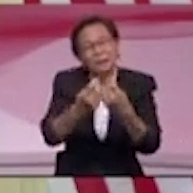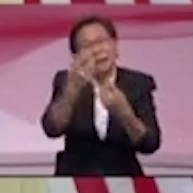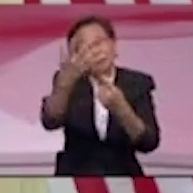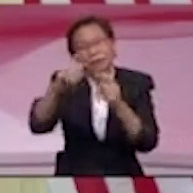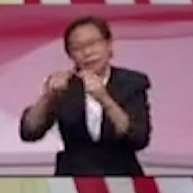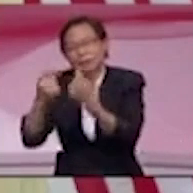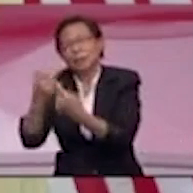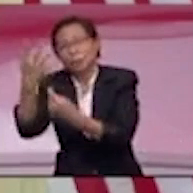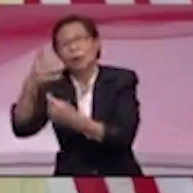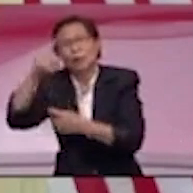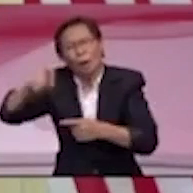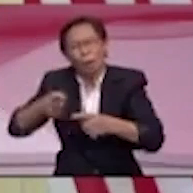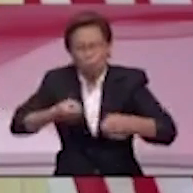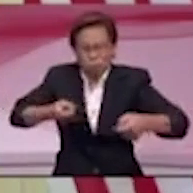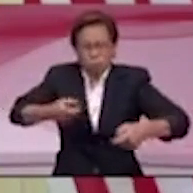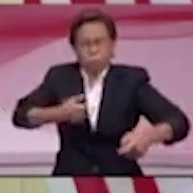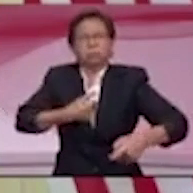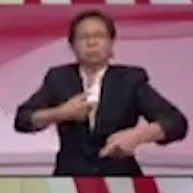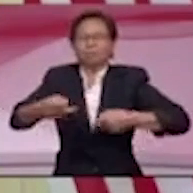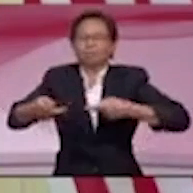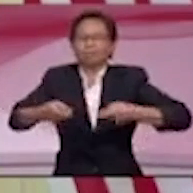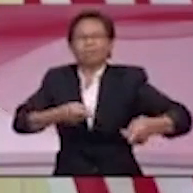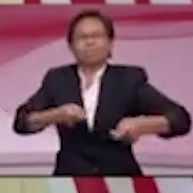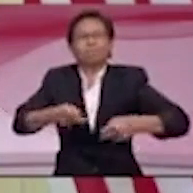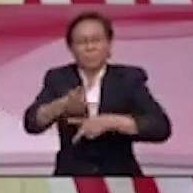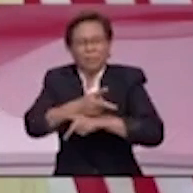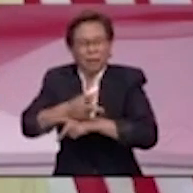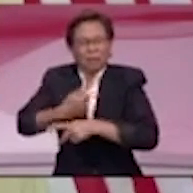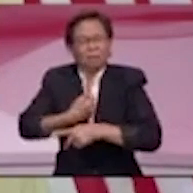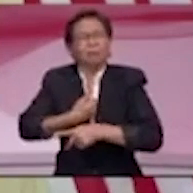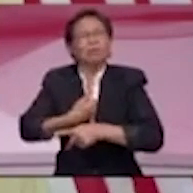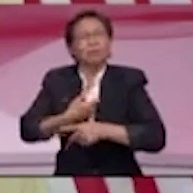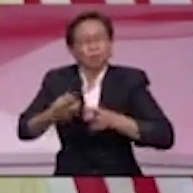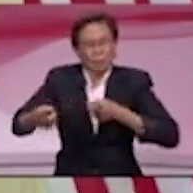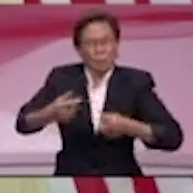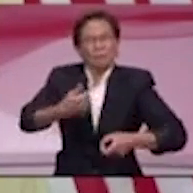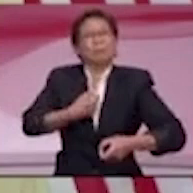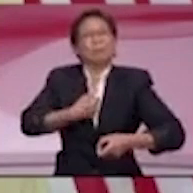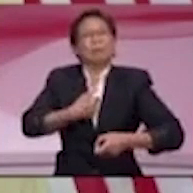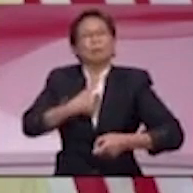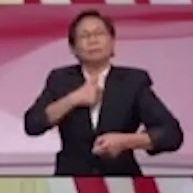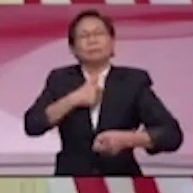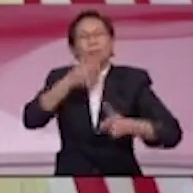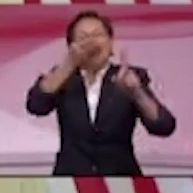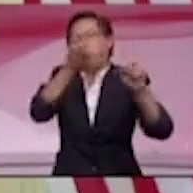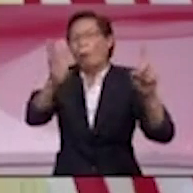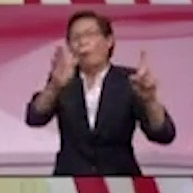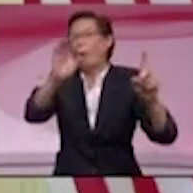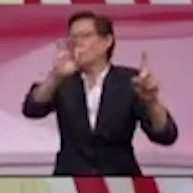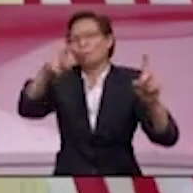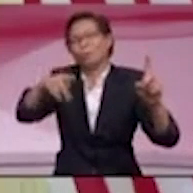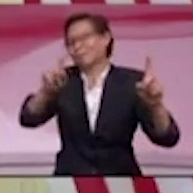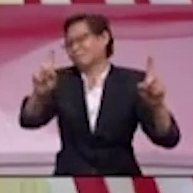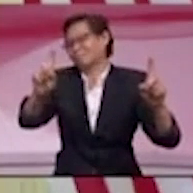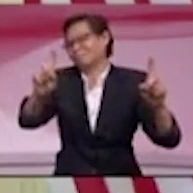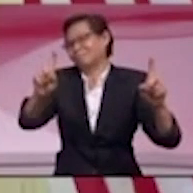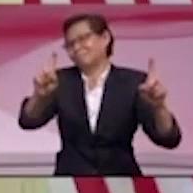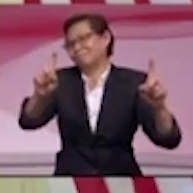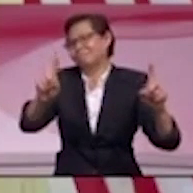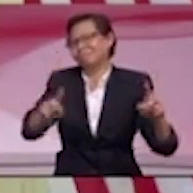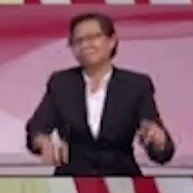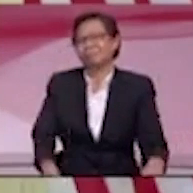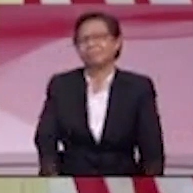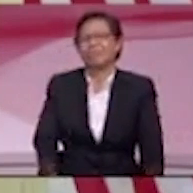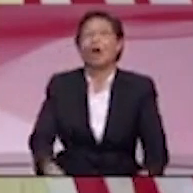untuk membuat kawalan kendiri untuk mengawal dan mendisiplinkan diri supaya tidak melanggar SOP di luar daripada kawasan